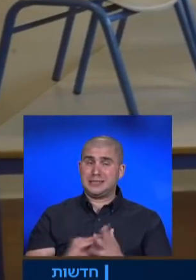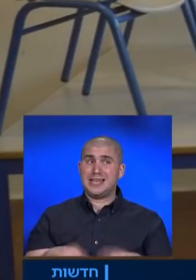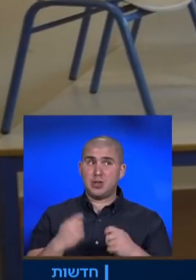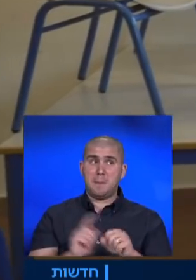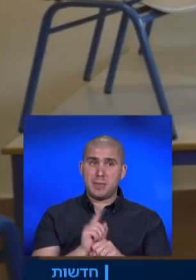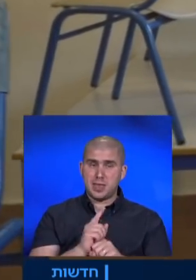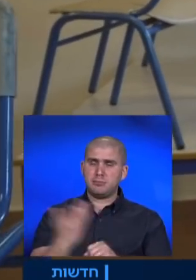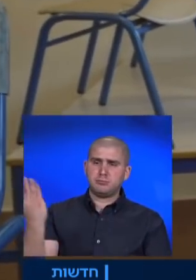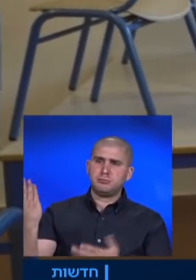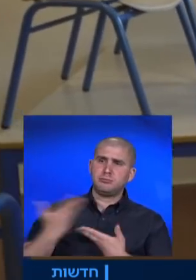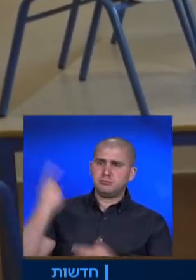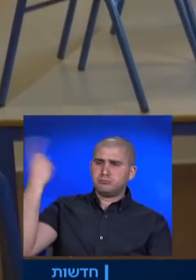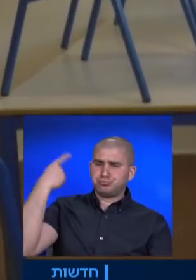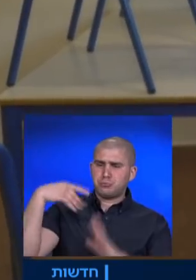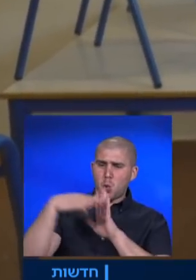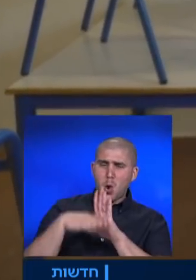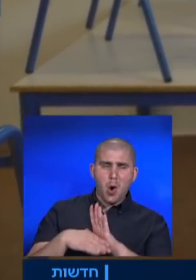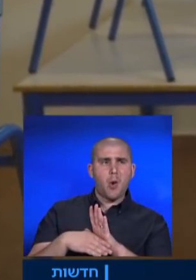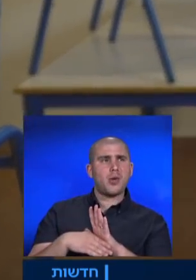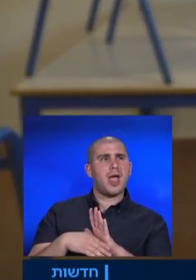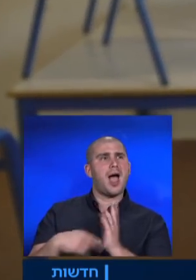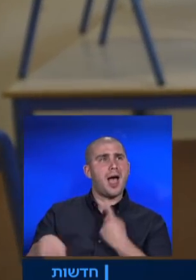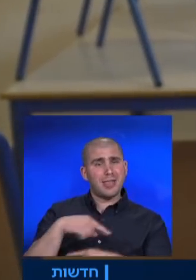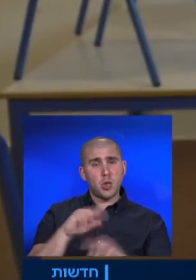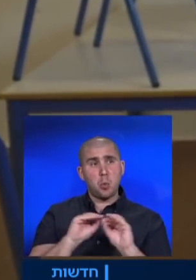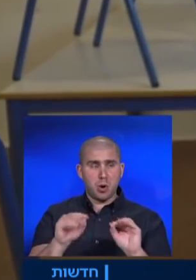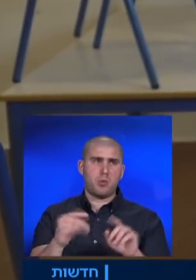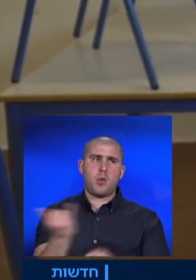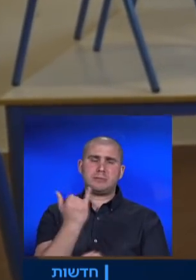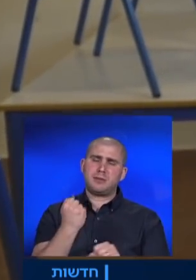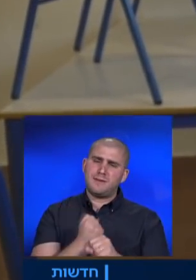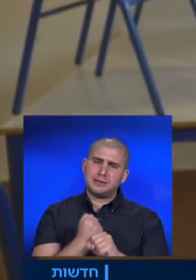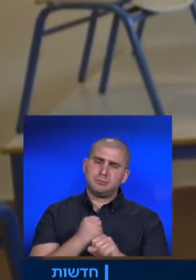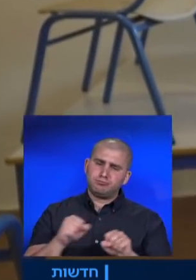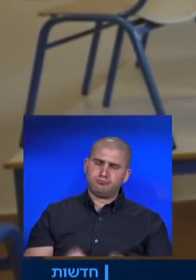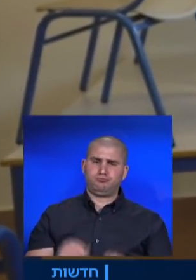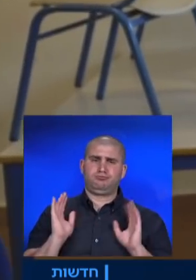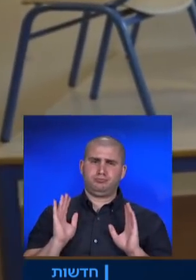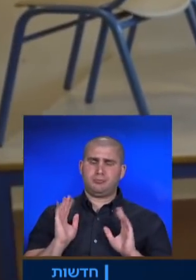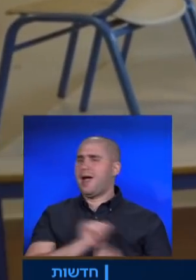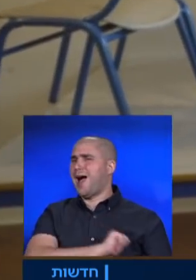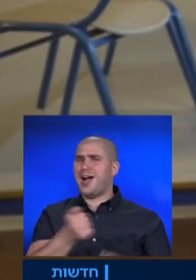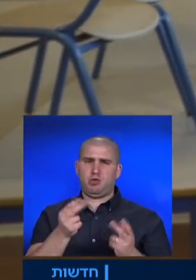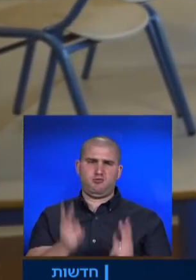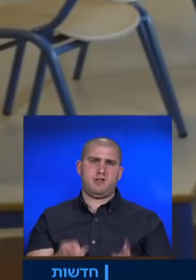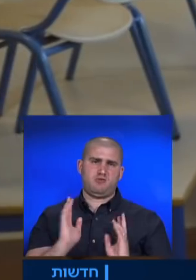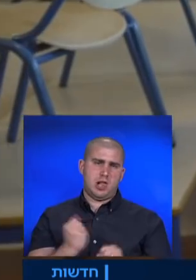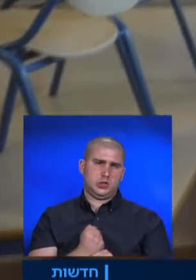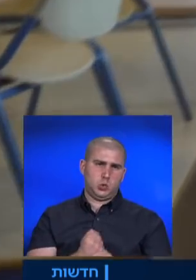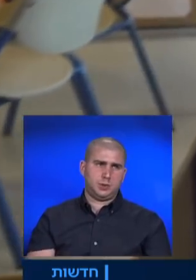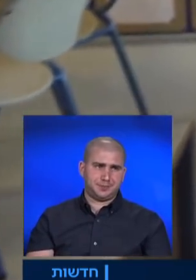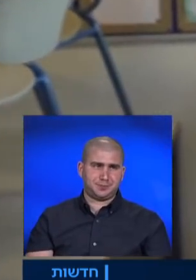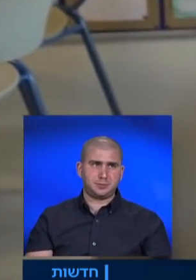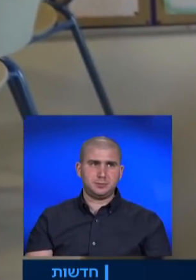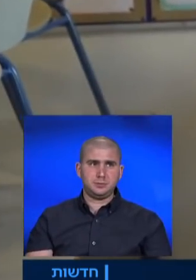הוראות. אנחנו, המורים, כמו תמיד, מבצעים אותם בדרך הכי טובה שאנחנו יכולים לעשות אותה. להגיד